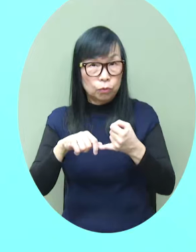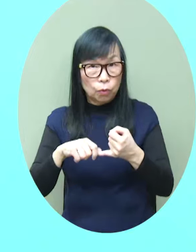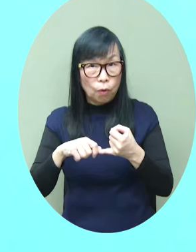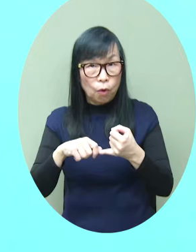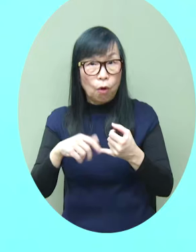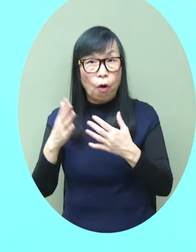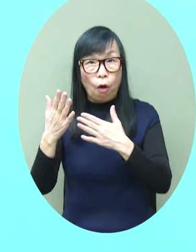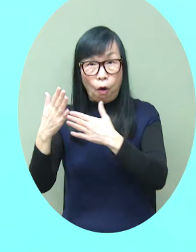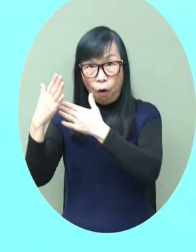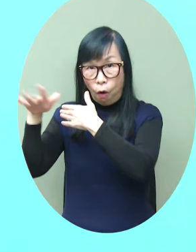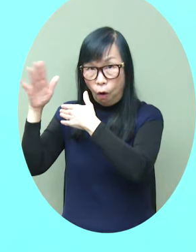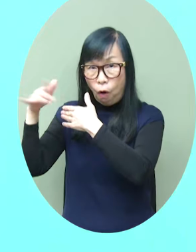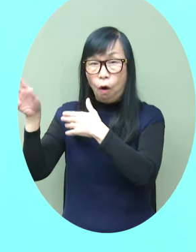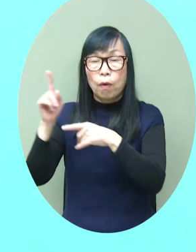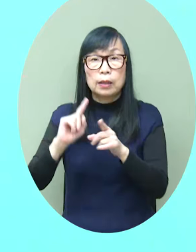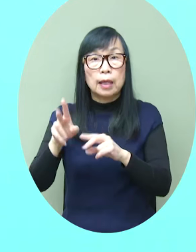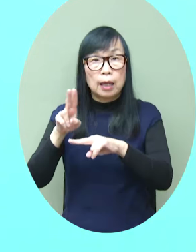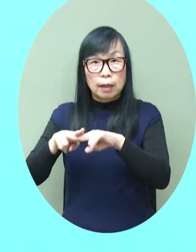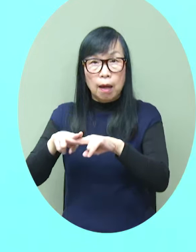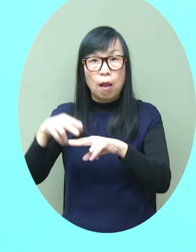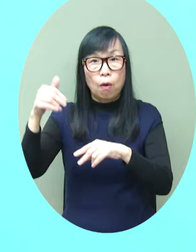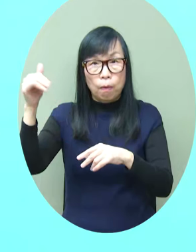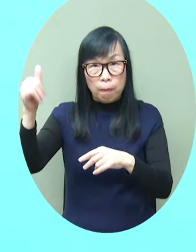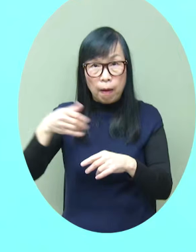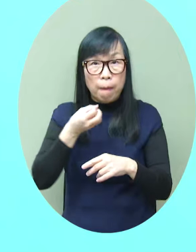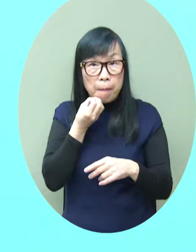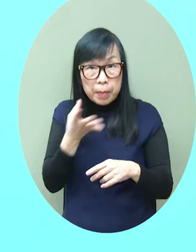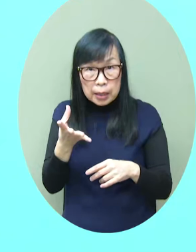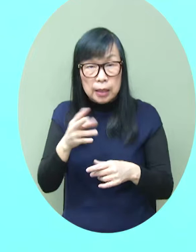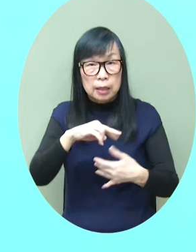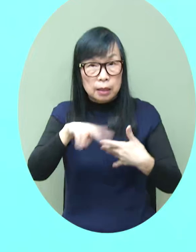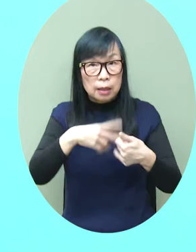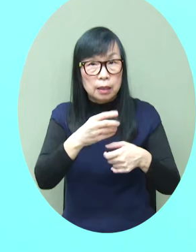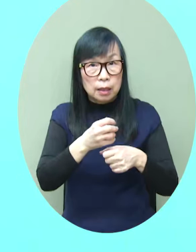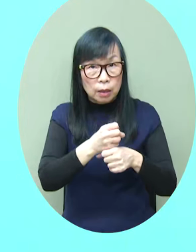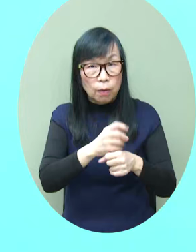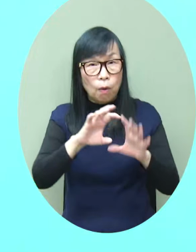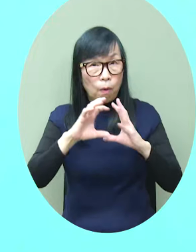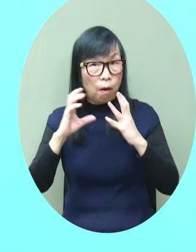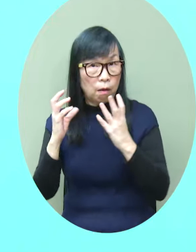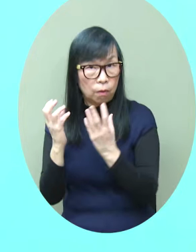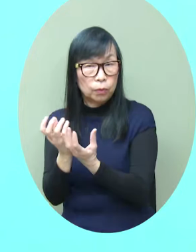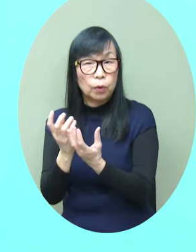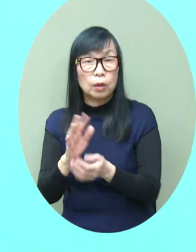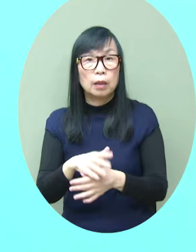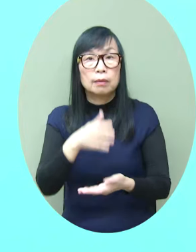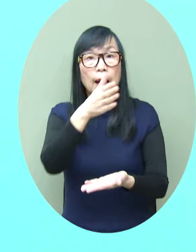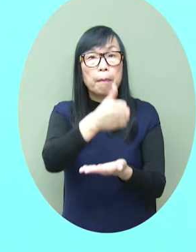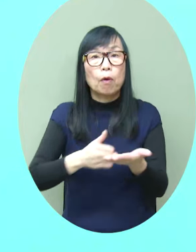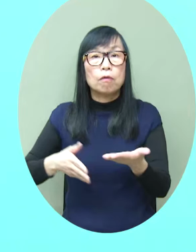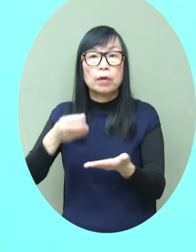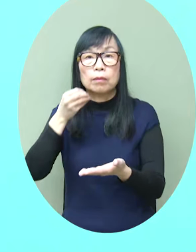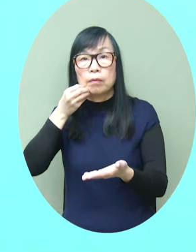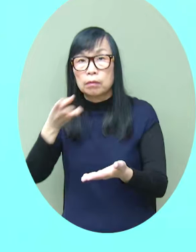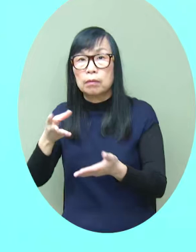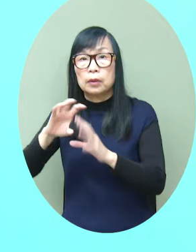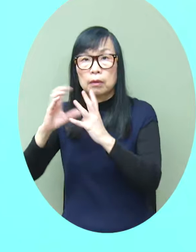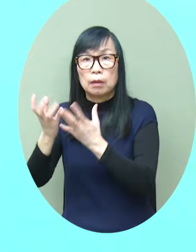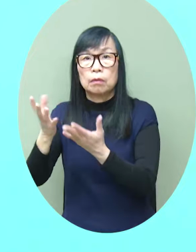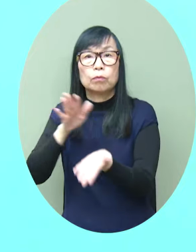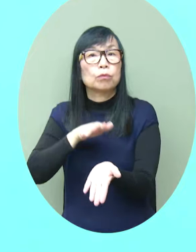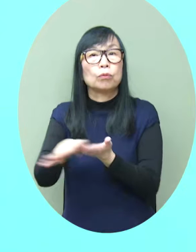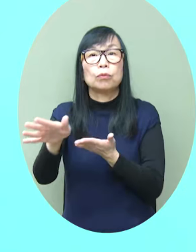海外或者係內地進入本港免檢疫，係一啲所謂嘅豁免嘅群組，大部分嘅豁免群組咧亦都會